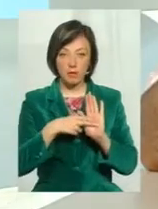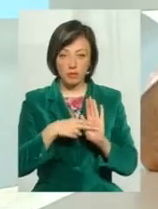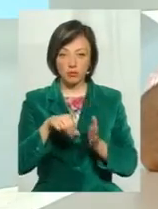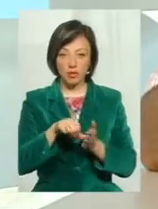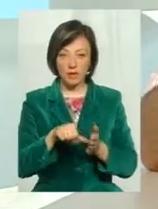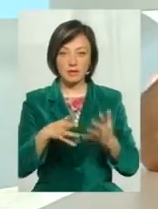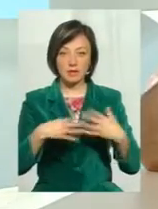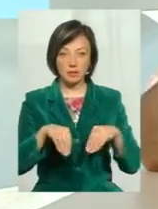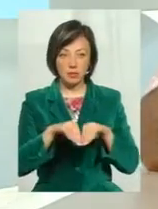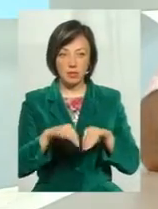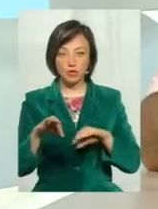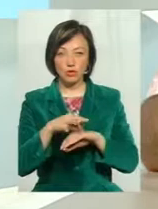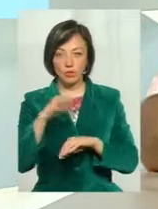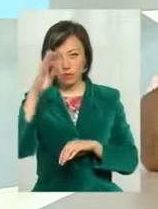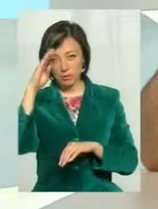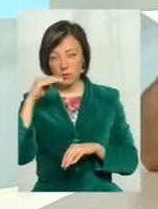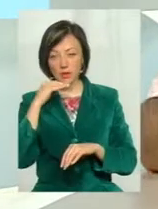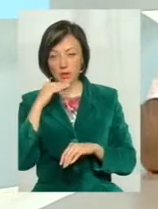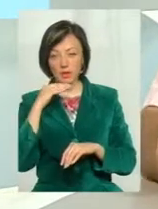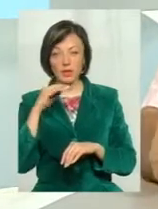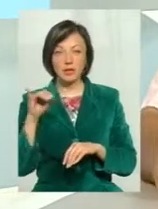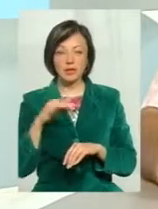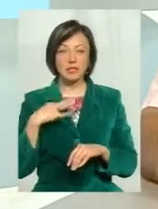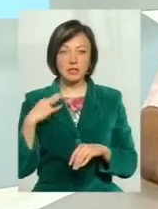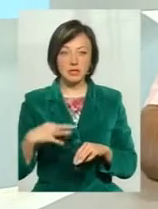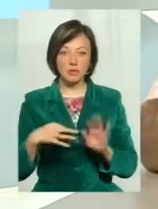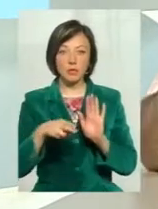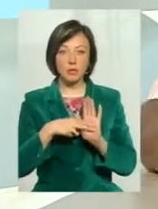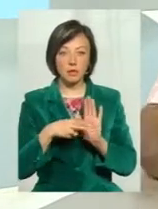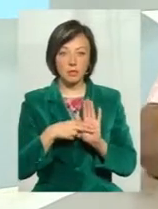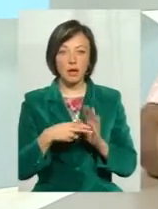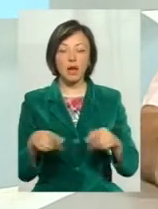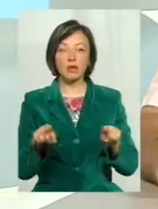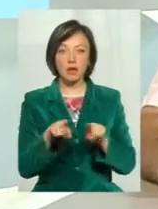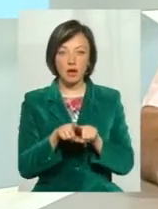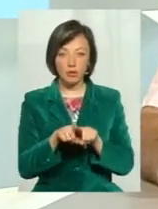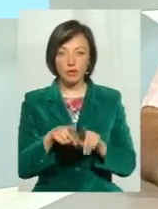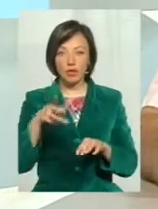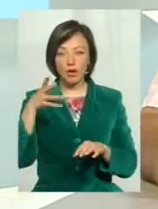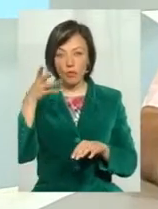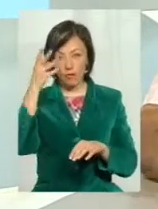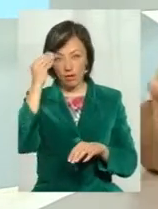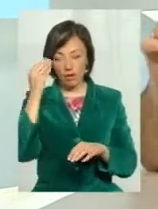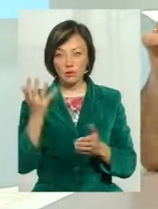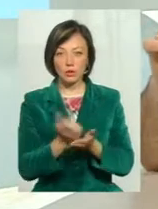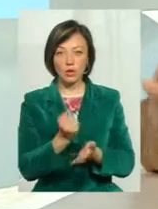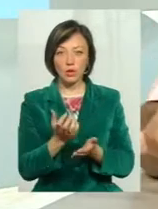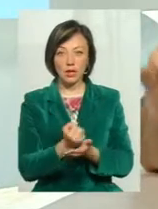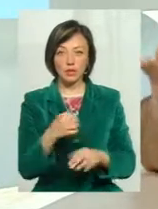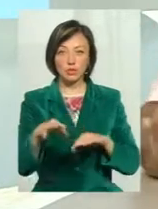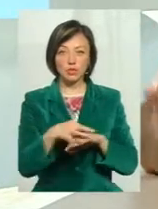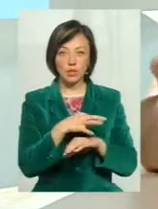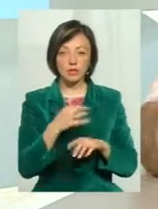У нас чоловік, дружина, батьки, скажімо так, і син зареєстрований, а також врахувати дохід